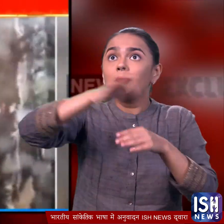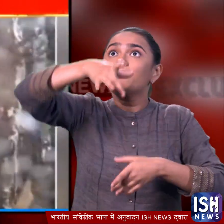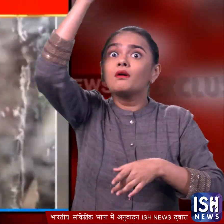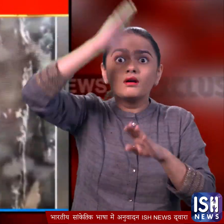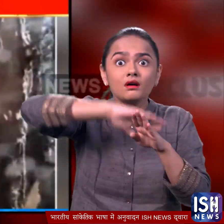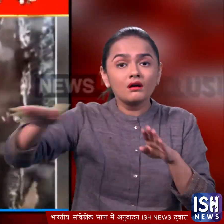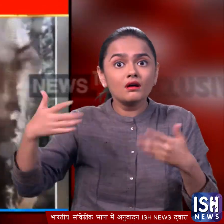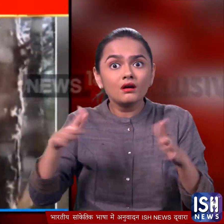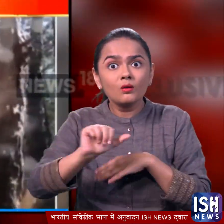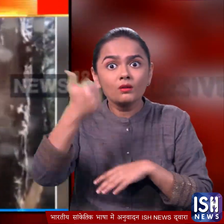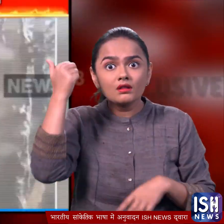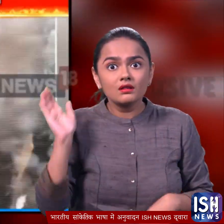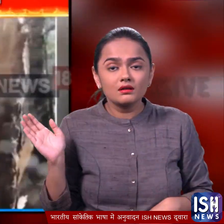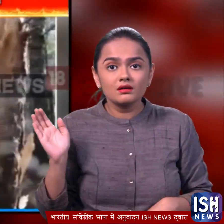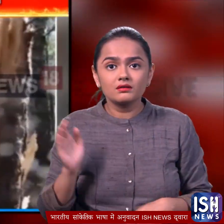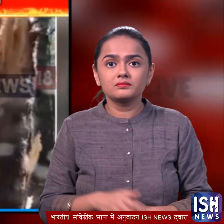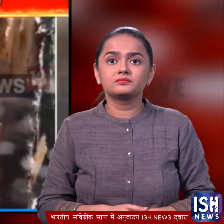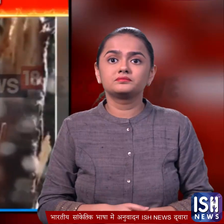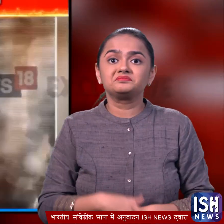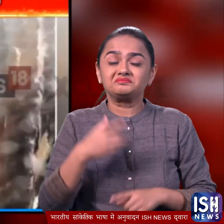उसने पेड़ को बीच से तोड़ डाला।